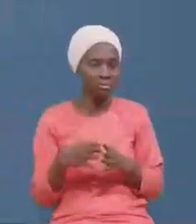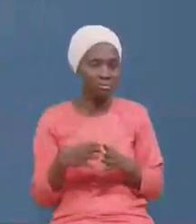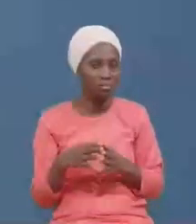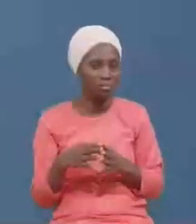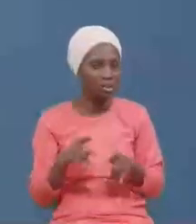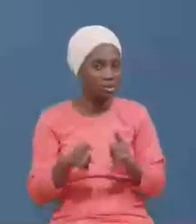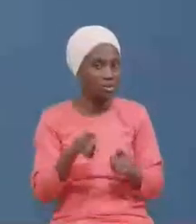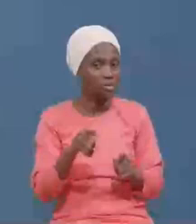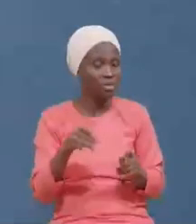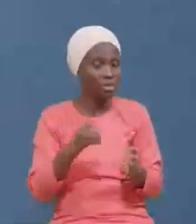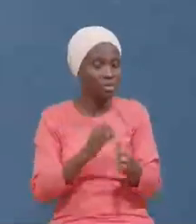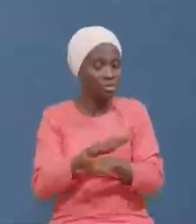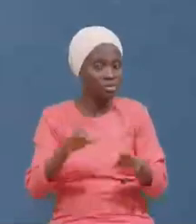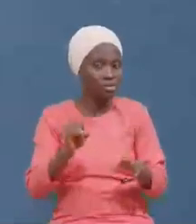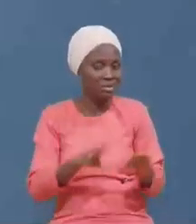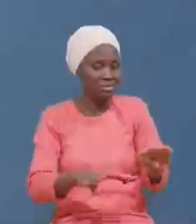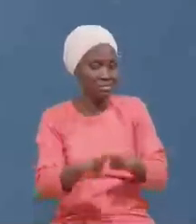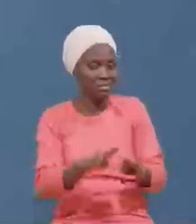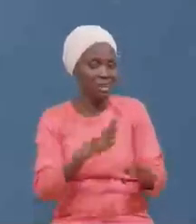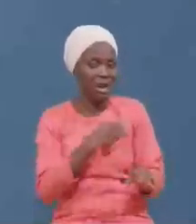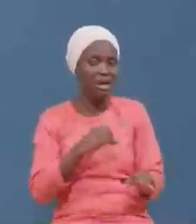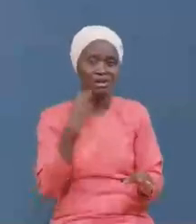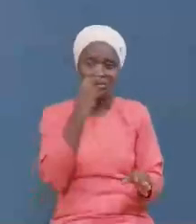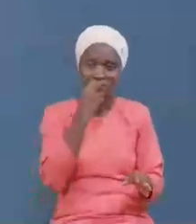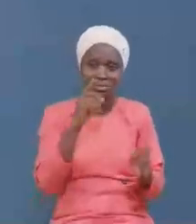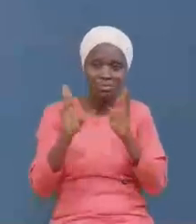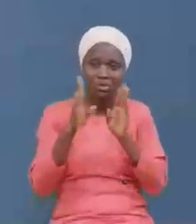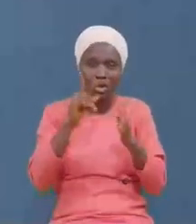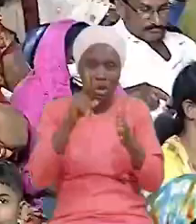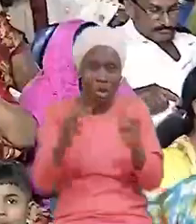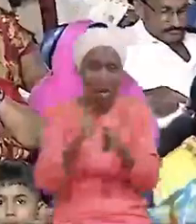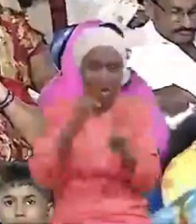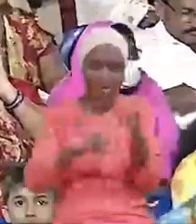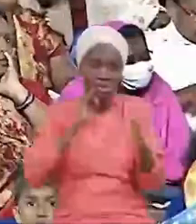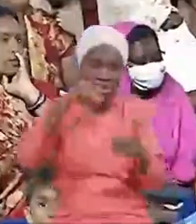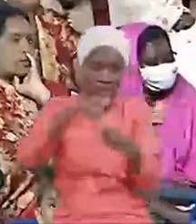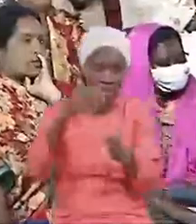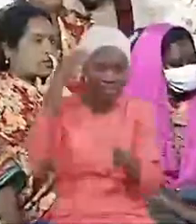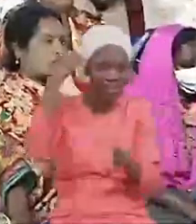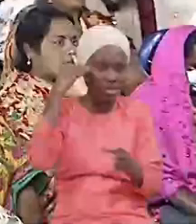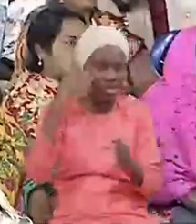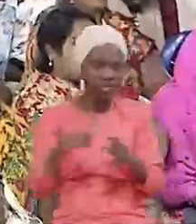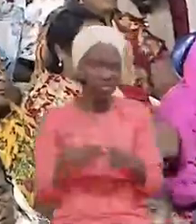mais il ne se comporte pas et parle comme ce qui est dans la tête.